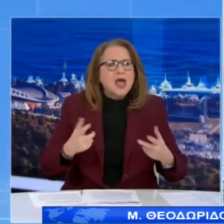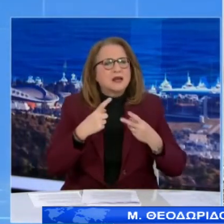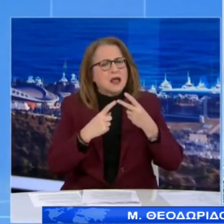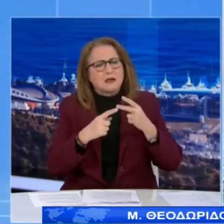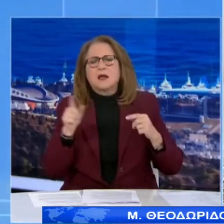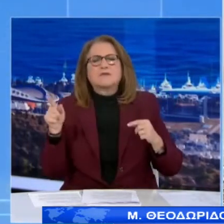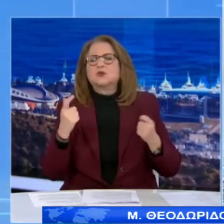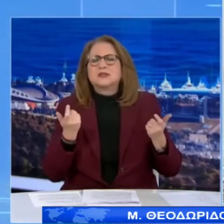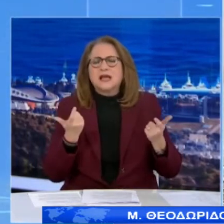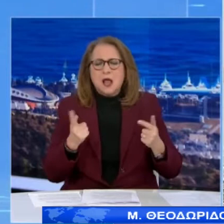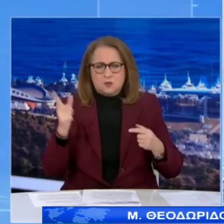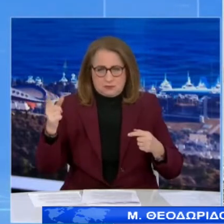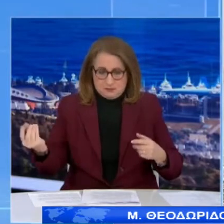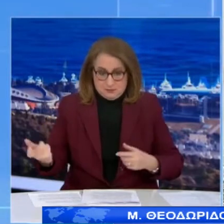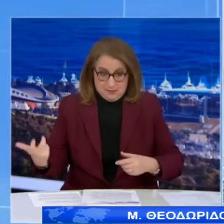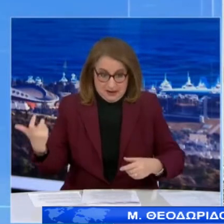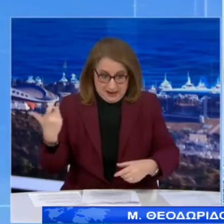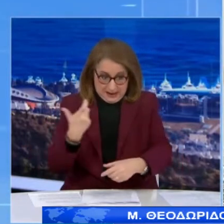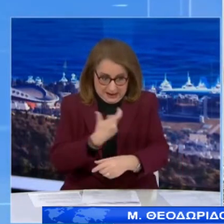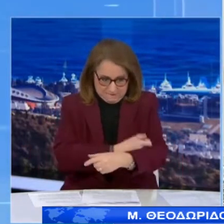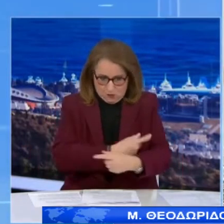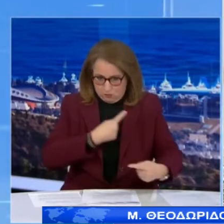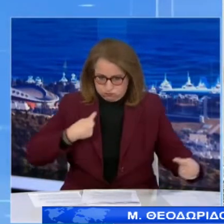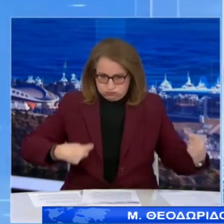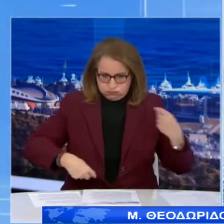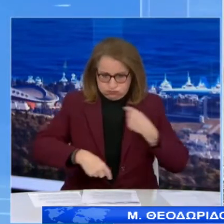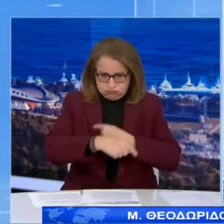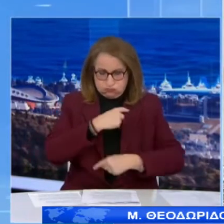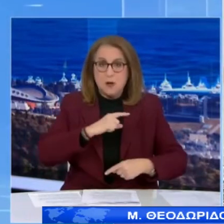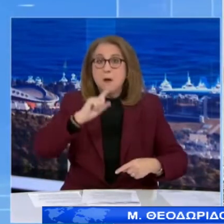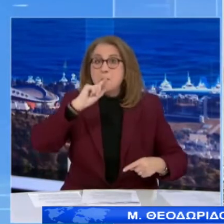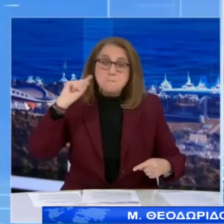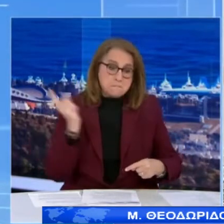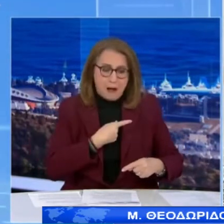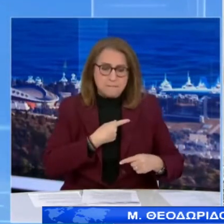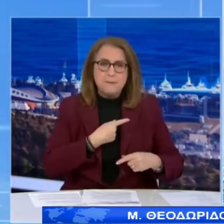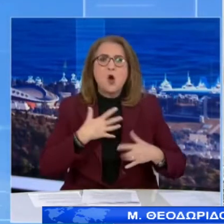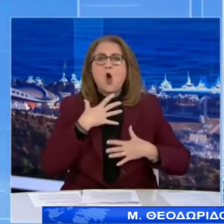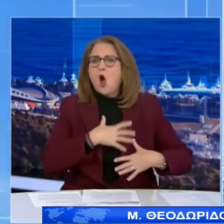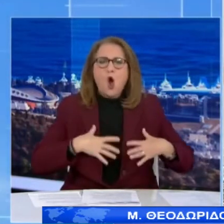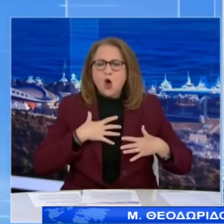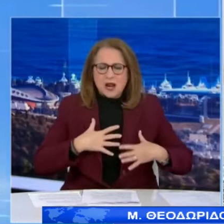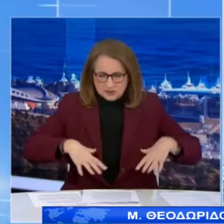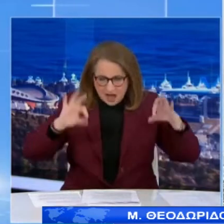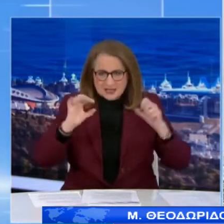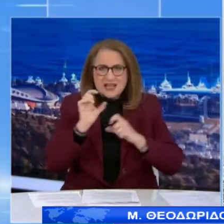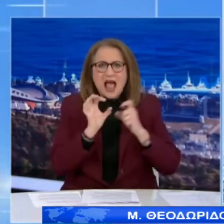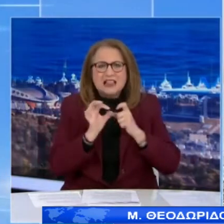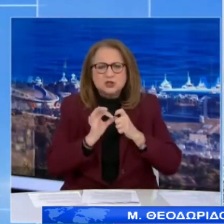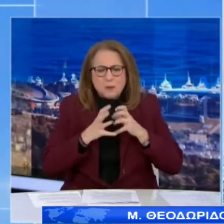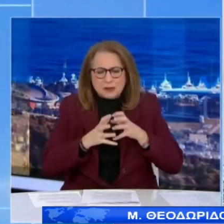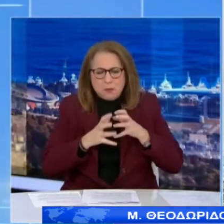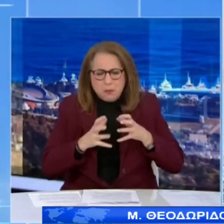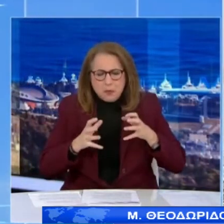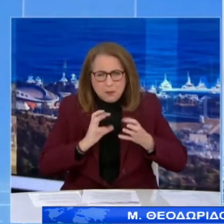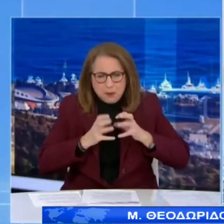πρωτεΐνη που προκαλεί και την παραγωγή των αντισωμάτων. Στα εμβόλια με υλικό φορέα, όπως είναι το